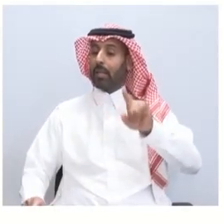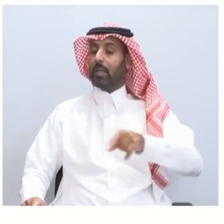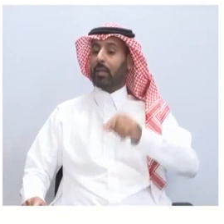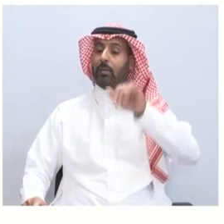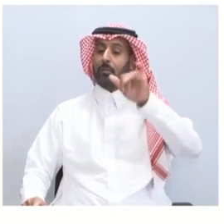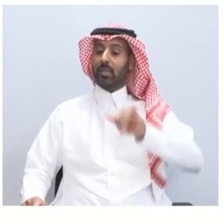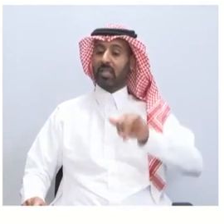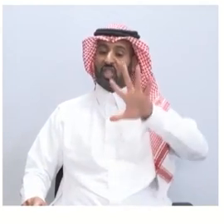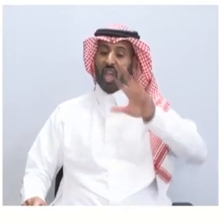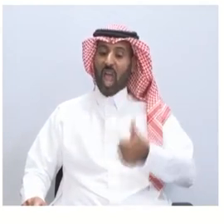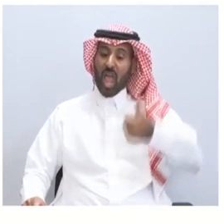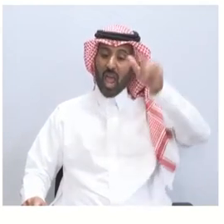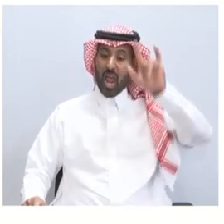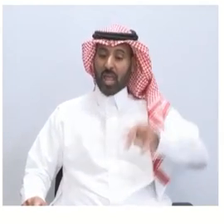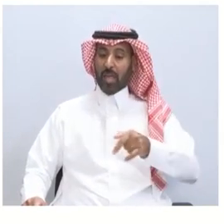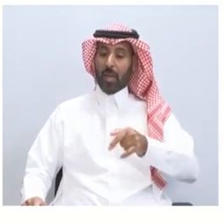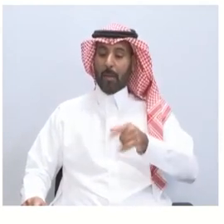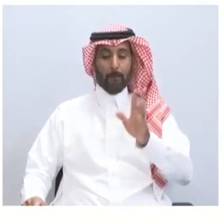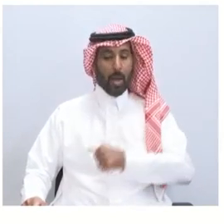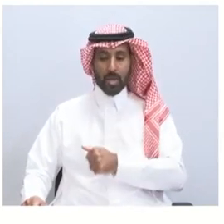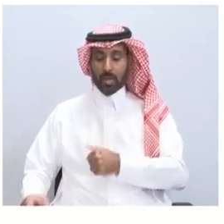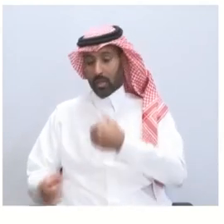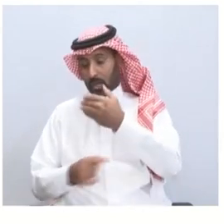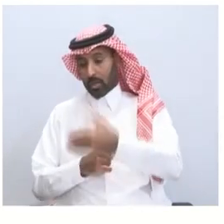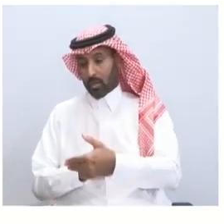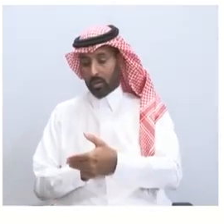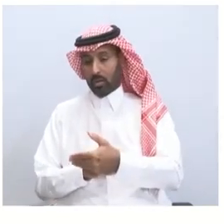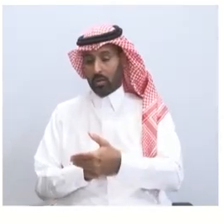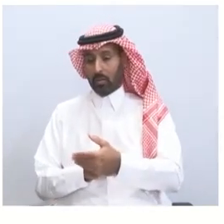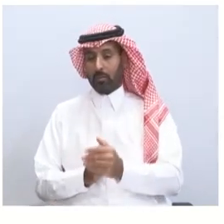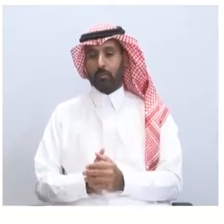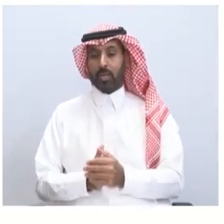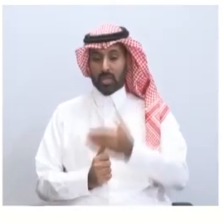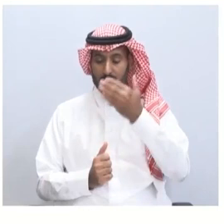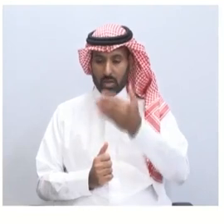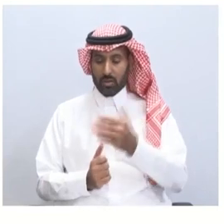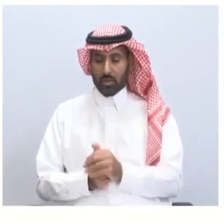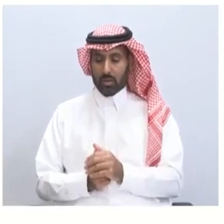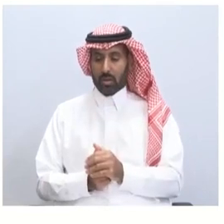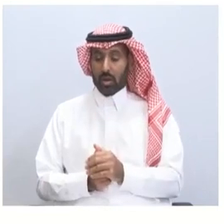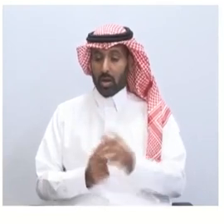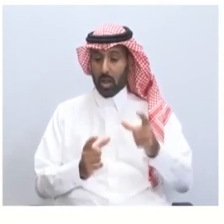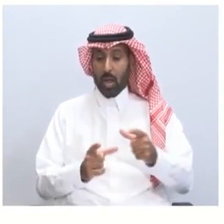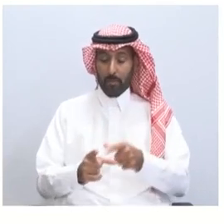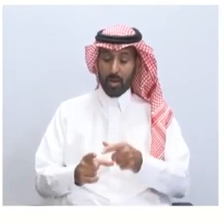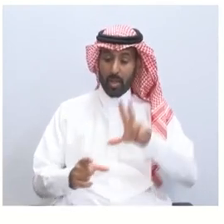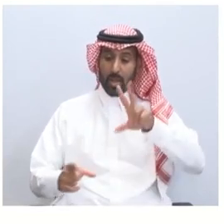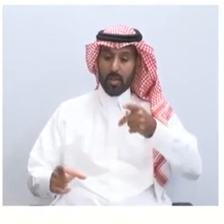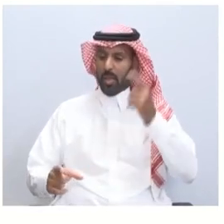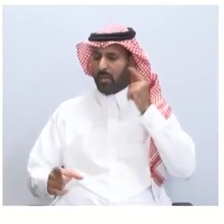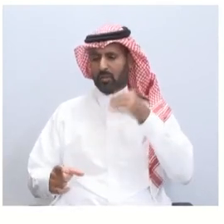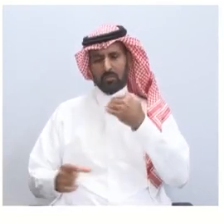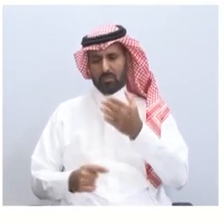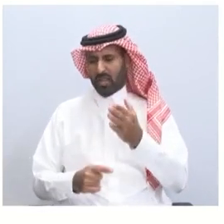وعندما وبعدها لم تمتثل او لم الحاميه العثمانيه لم تستمع